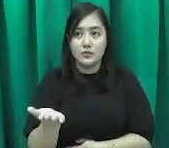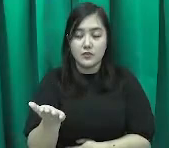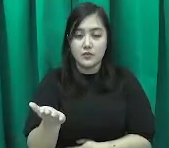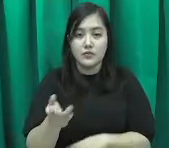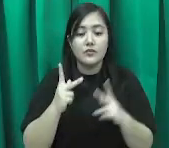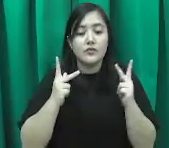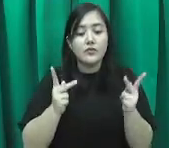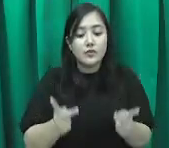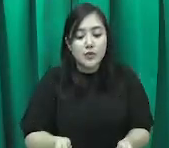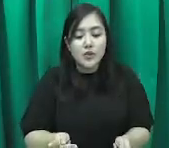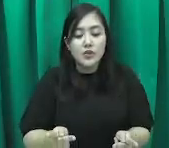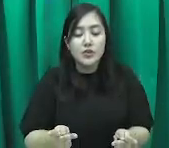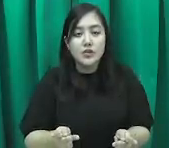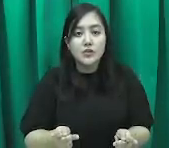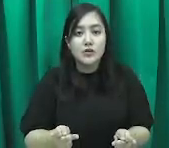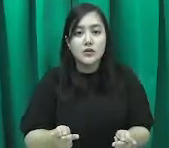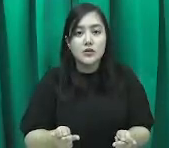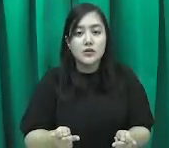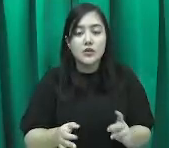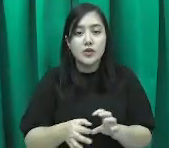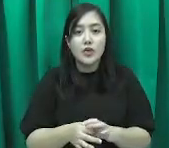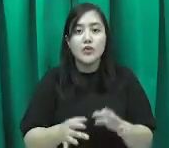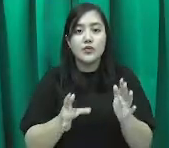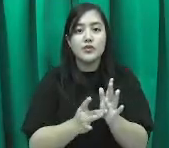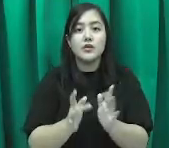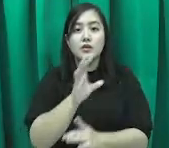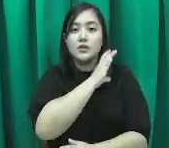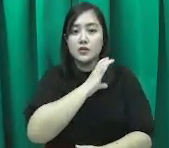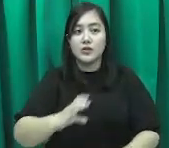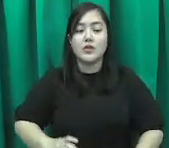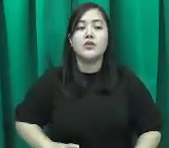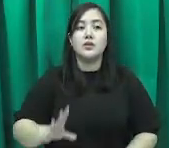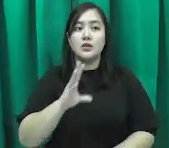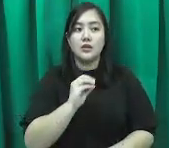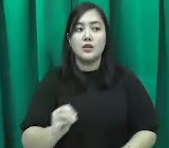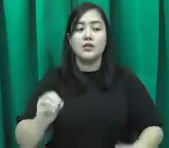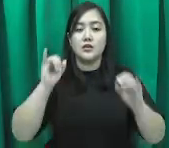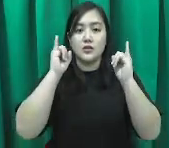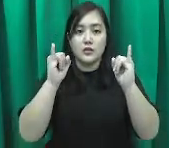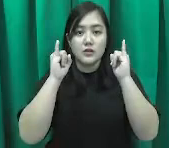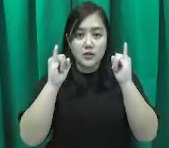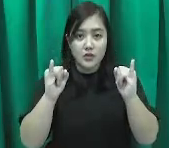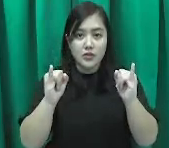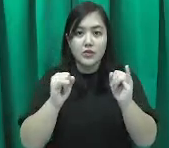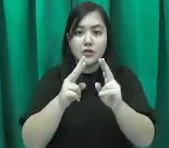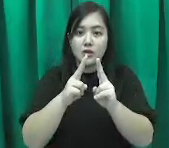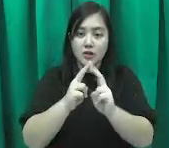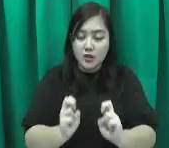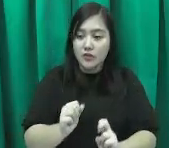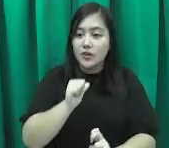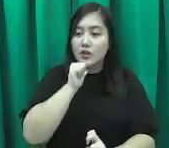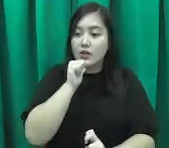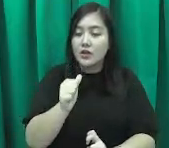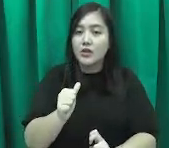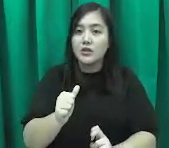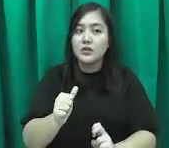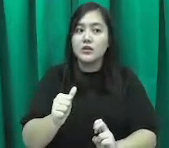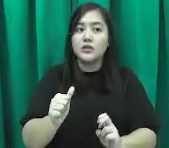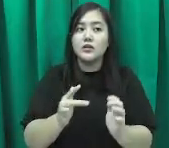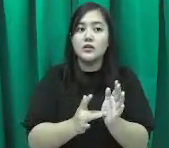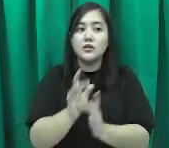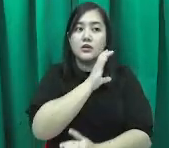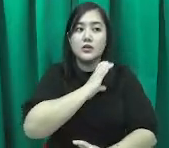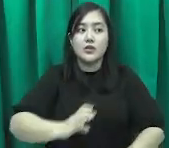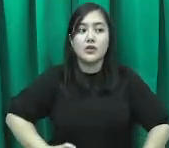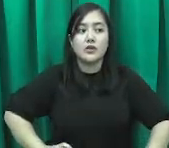Panginoong Hesukristo, the instruction that is given to us, na habang nagbabasa tayo ng Bible, even though na wala ang Panginoong Hesukristo, pero this